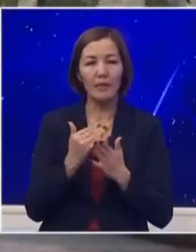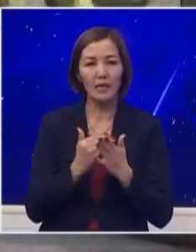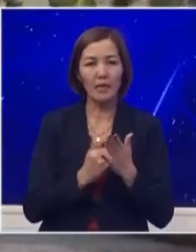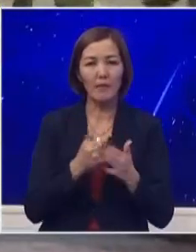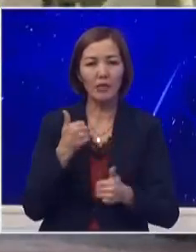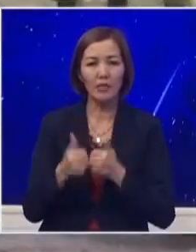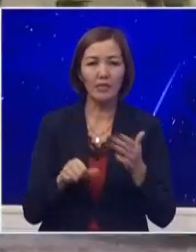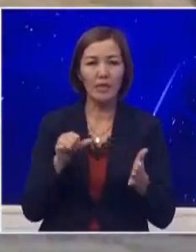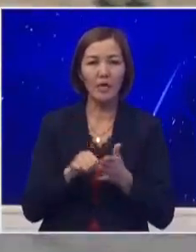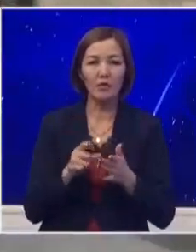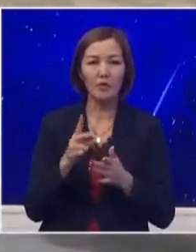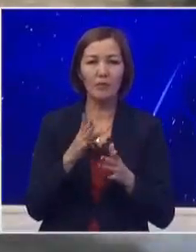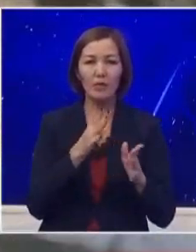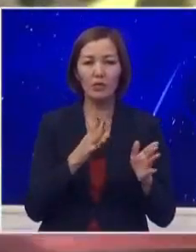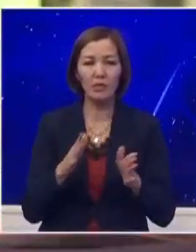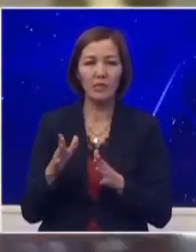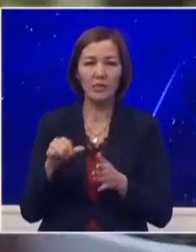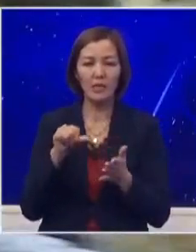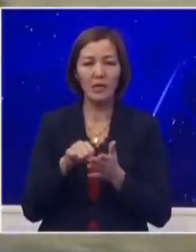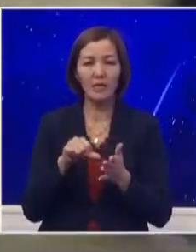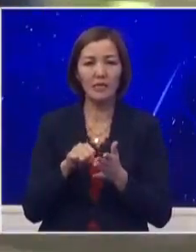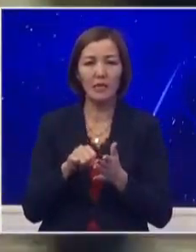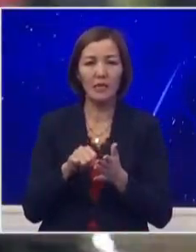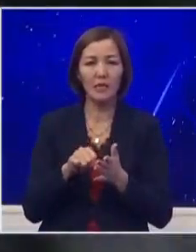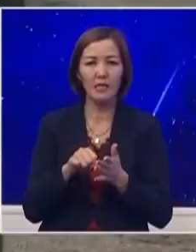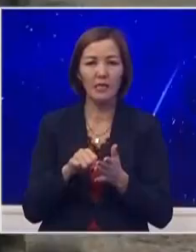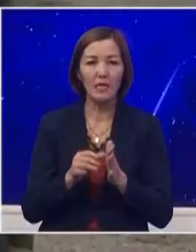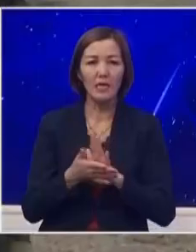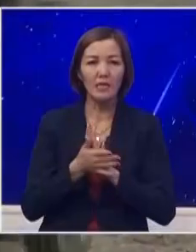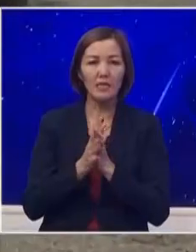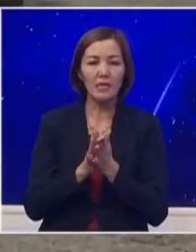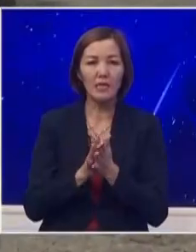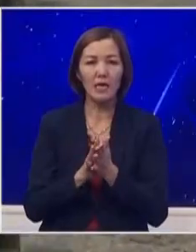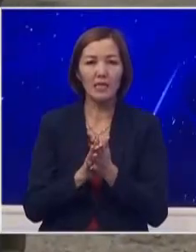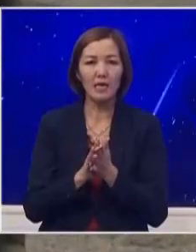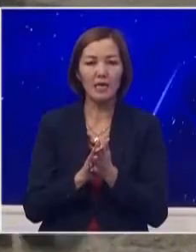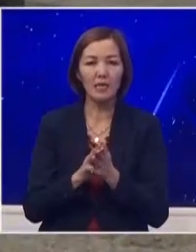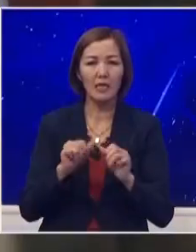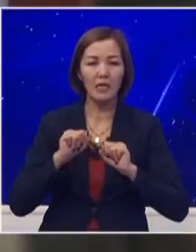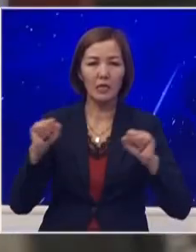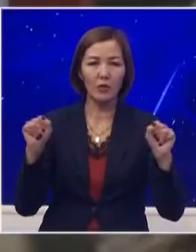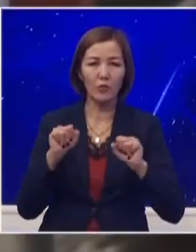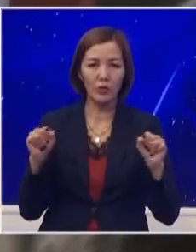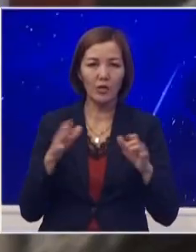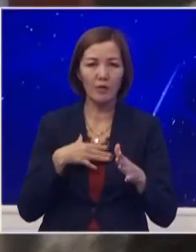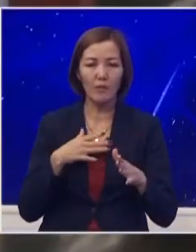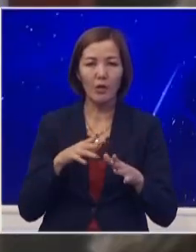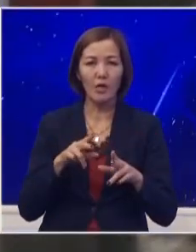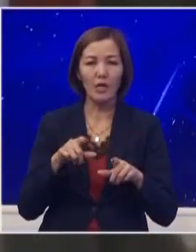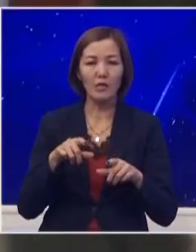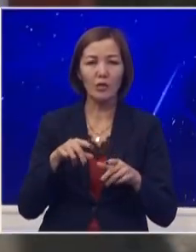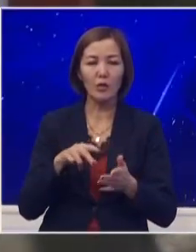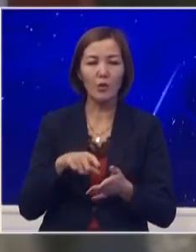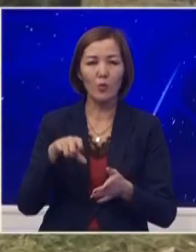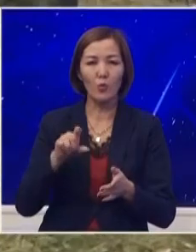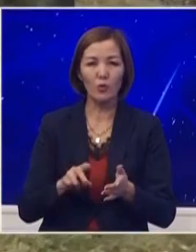Жарысқа қатысушылар бірнеше кезеңнен бақ сынады. Олар формада және сығылған ауа аппаратында кір көтеріп, штангамен отырып тұрды. Шинаны